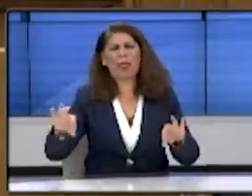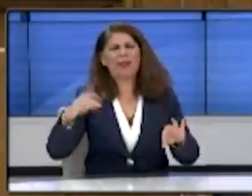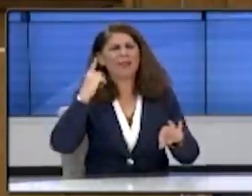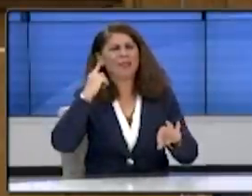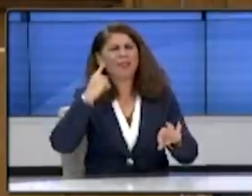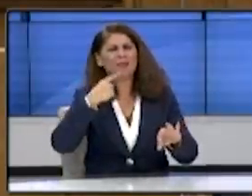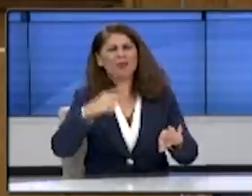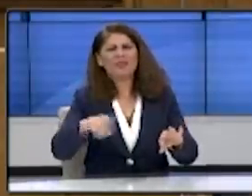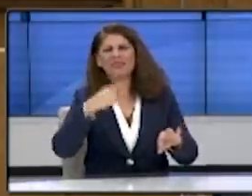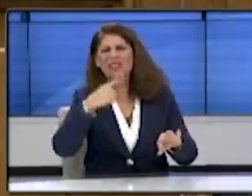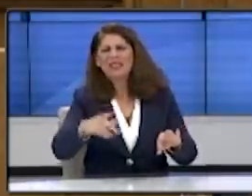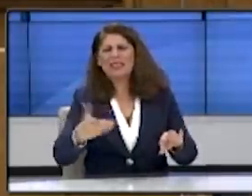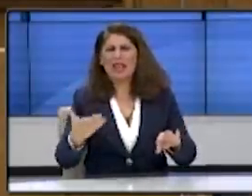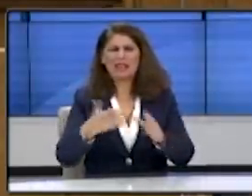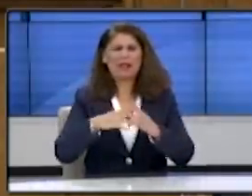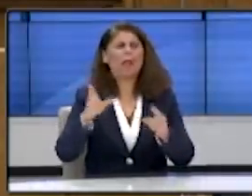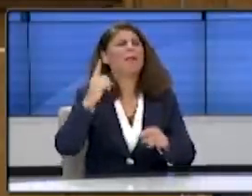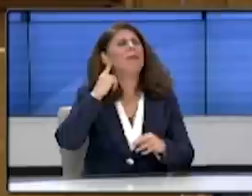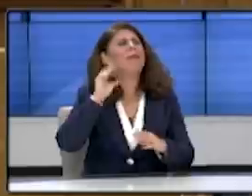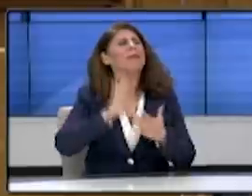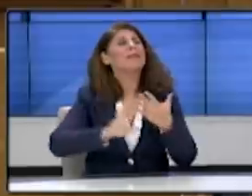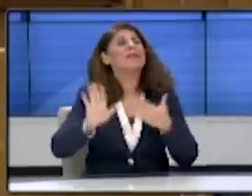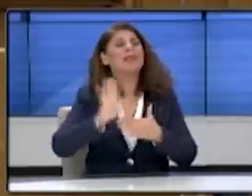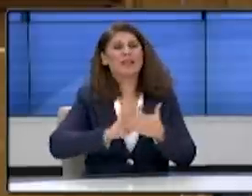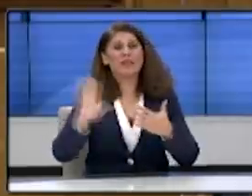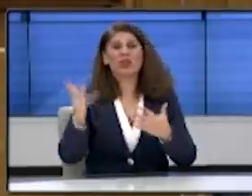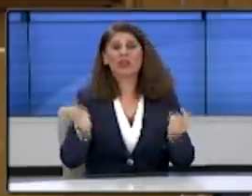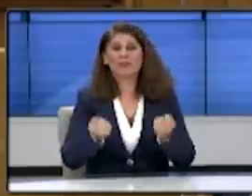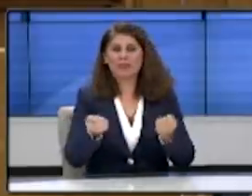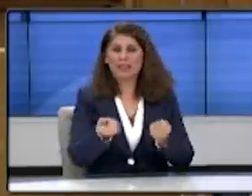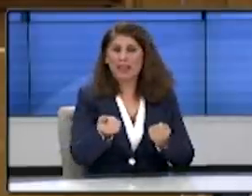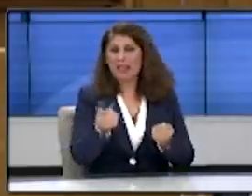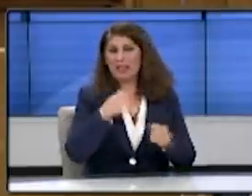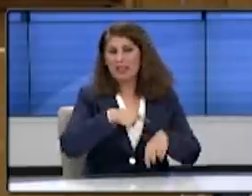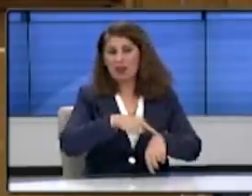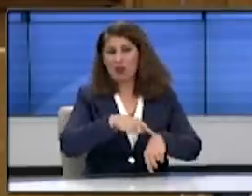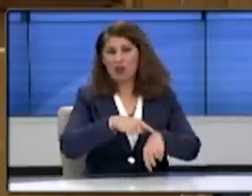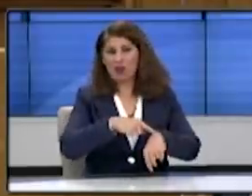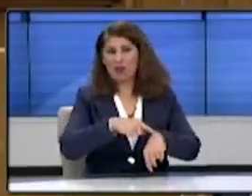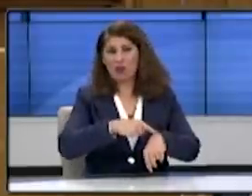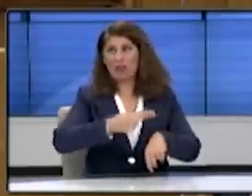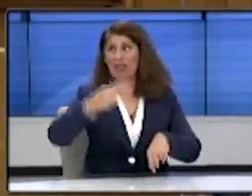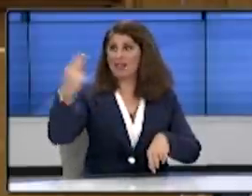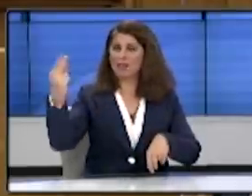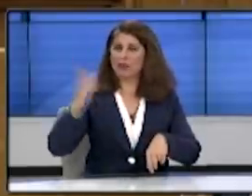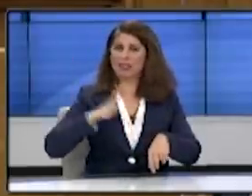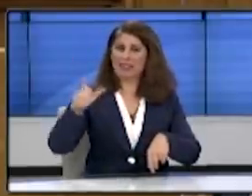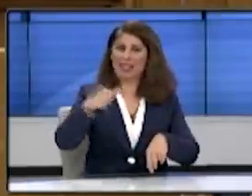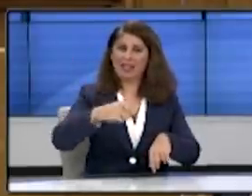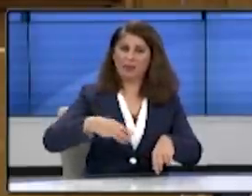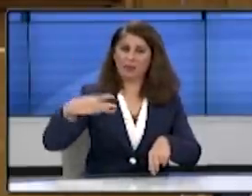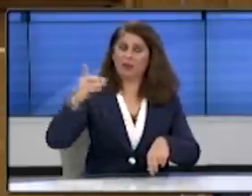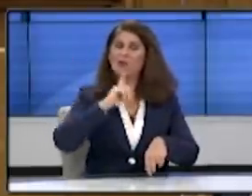των προσβολών της βρισιάς και όλα όσα χρησιμοποιούν για λίγη ώρα δημοσιότητας στελέχη της